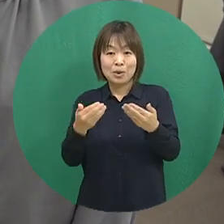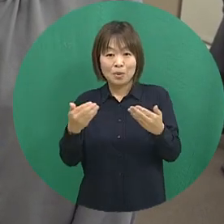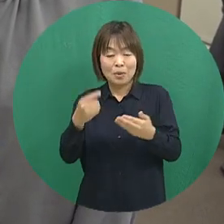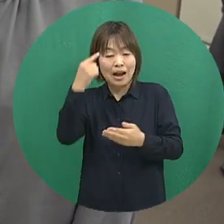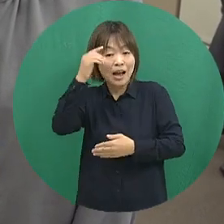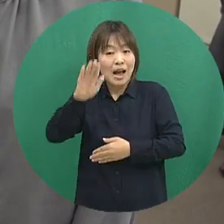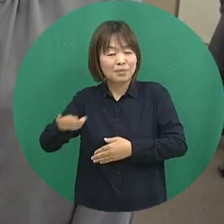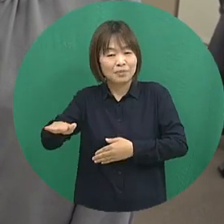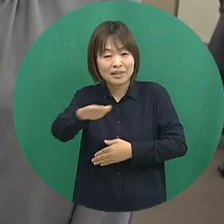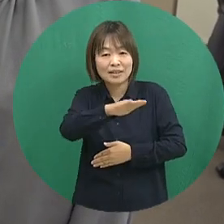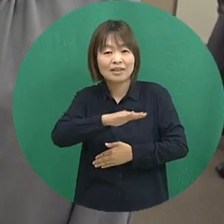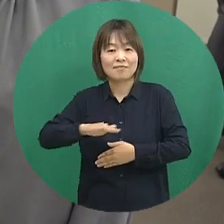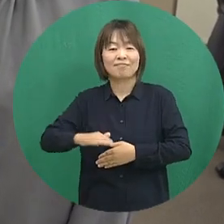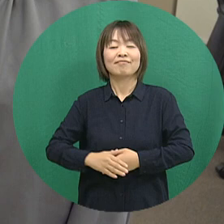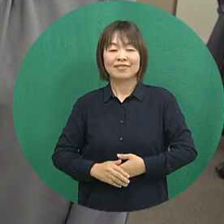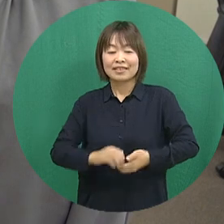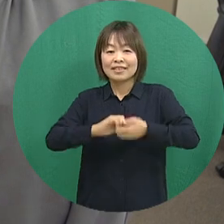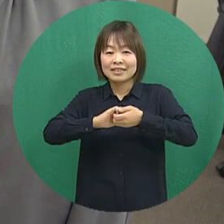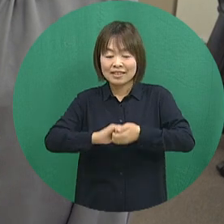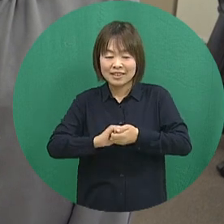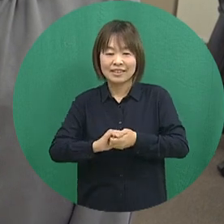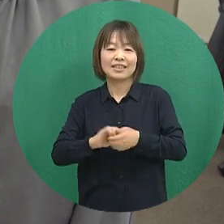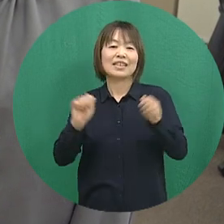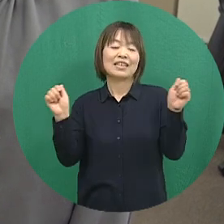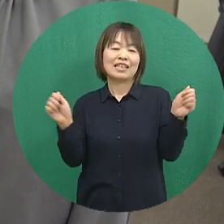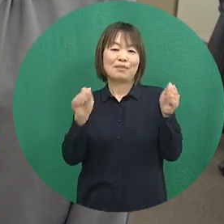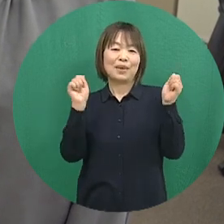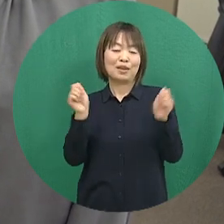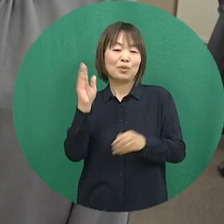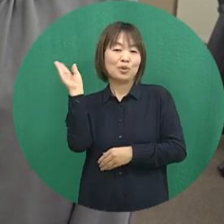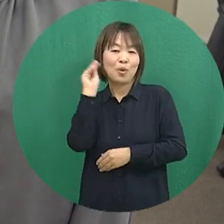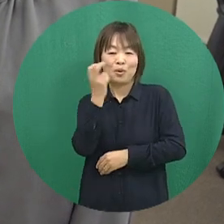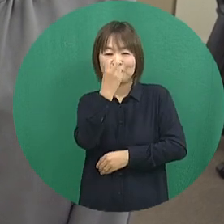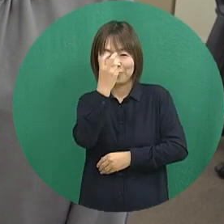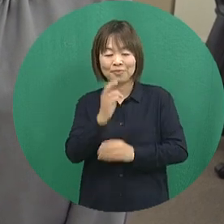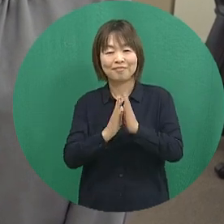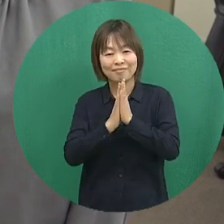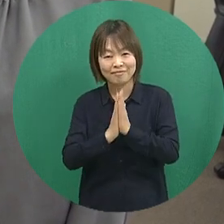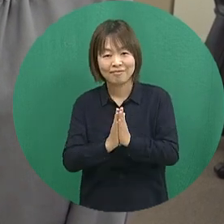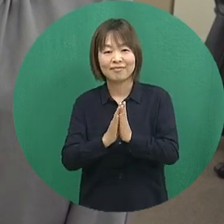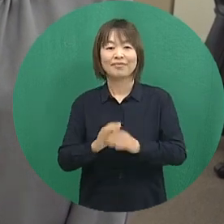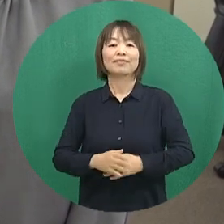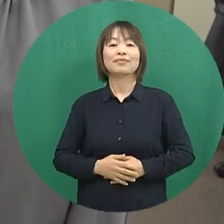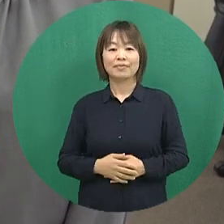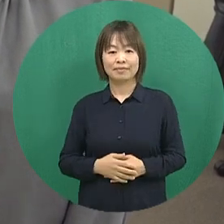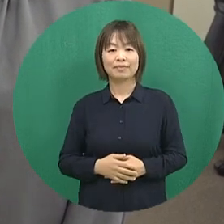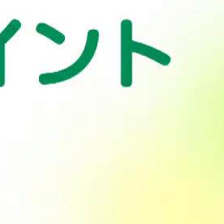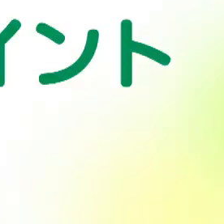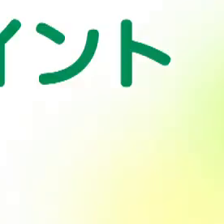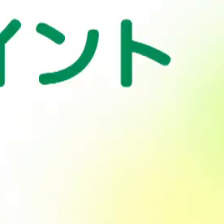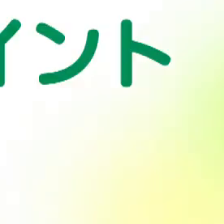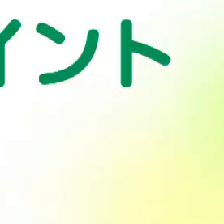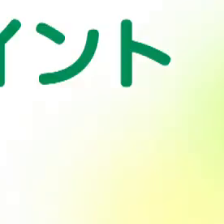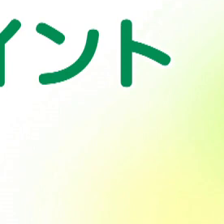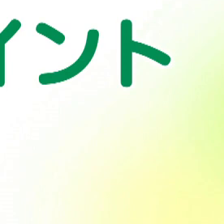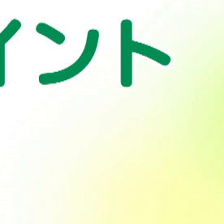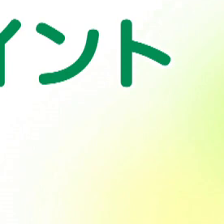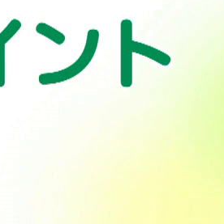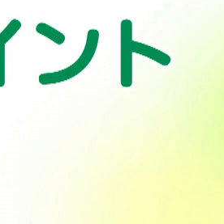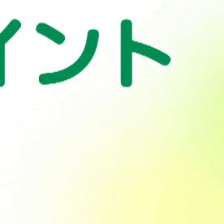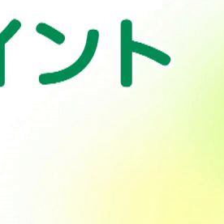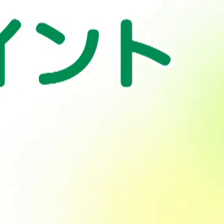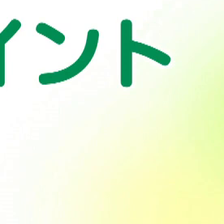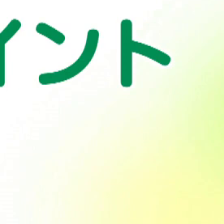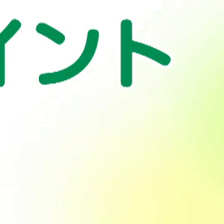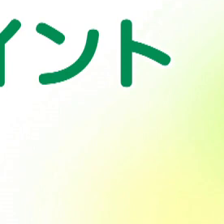活動を考えている皆さん、 ぜひ愛媛県東京事務所のイベント情報をご確認ください。 今週の姫